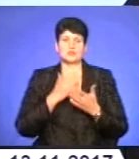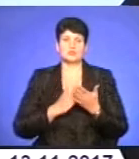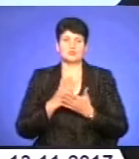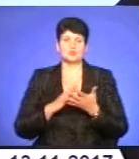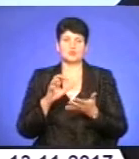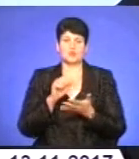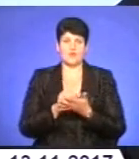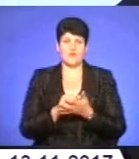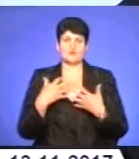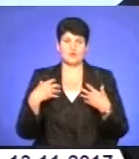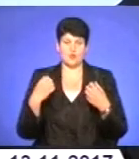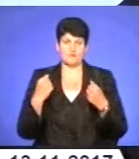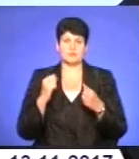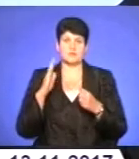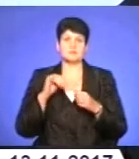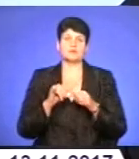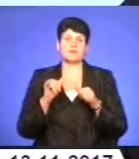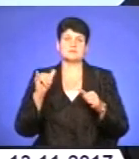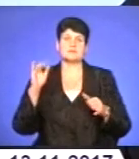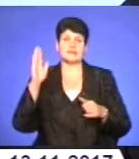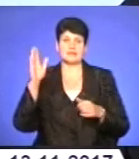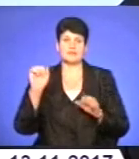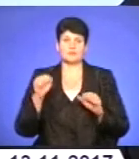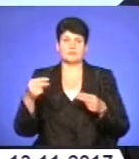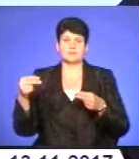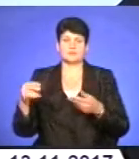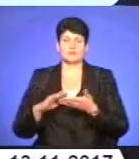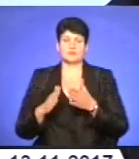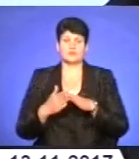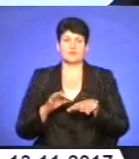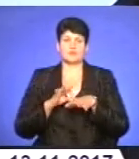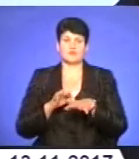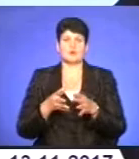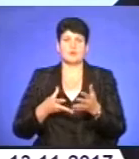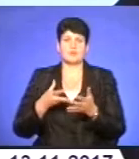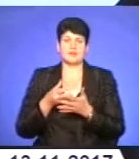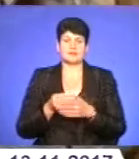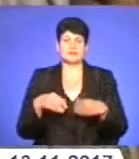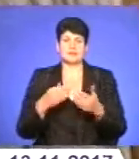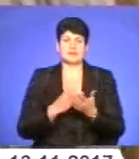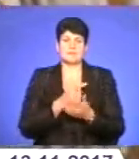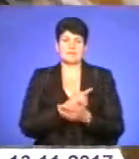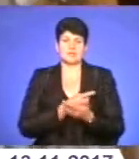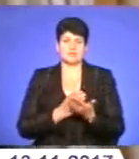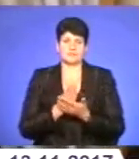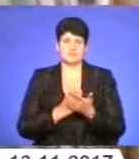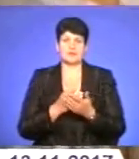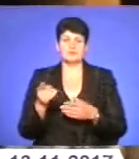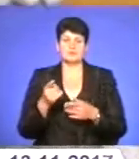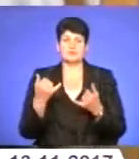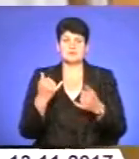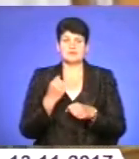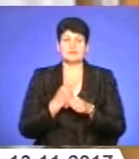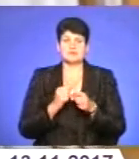здоров'я, для того, щоб в перспективі можна було укласти цей договір і проводити проплати за надання медичних послуг. На Тернопіллі наразі працюють